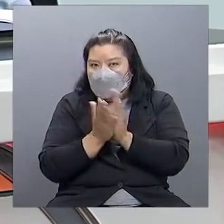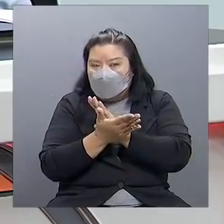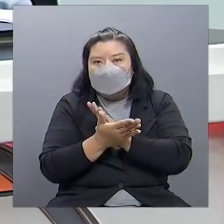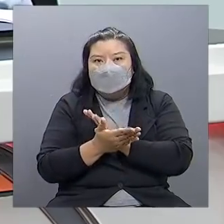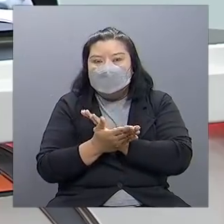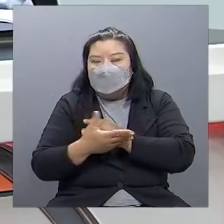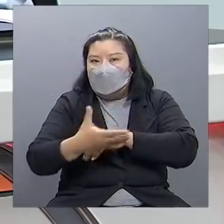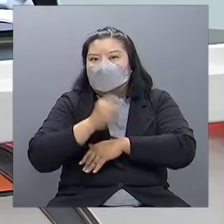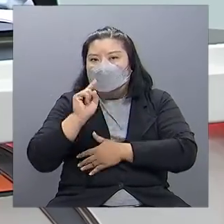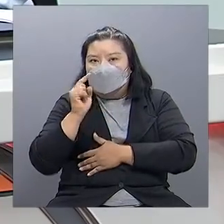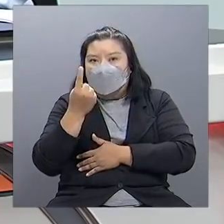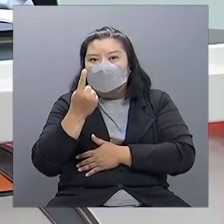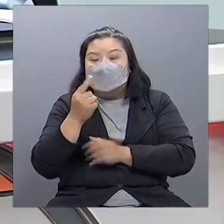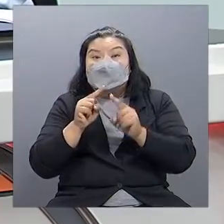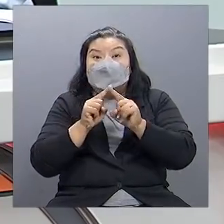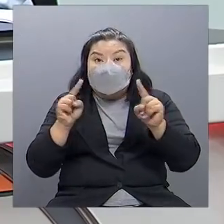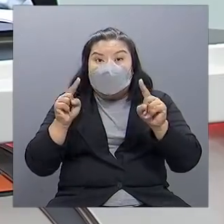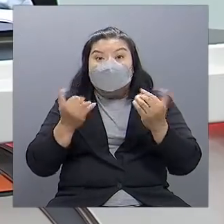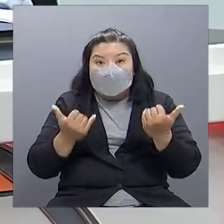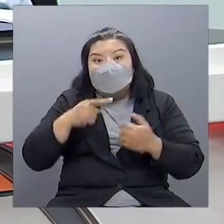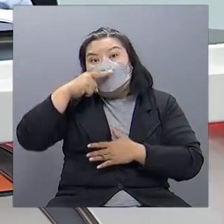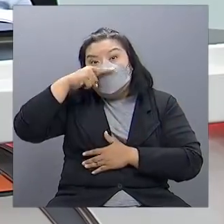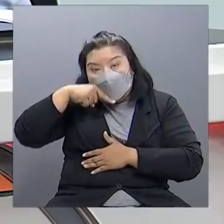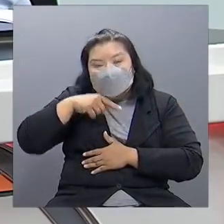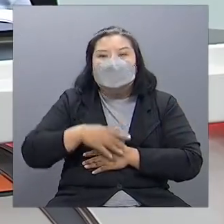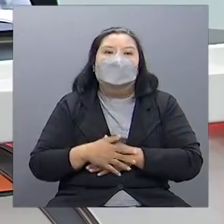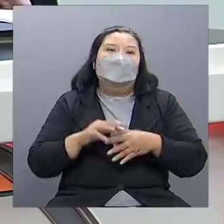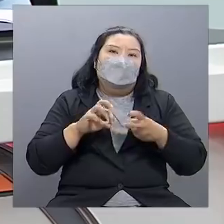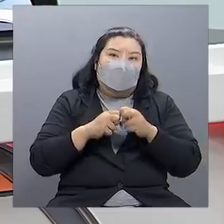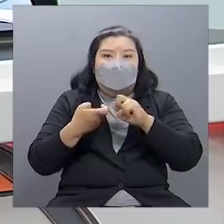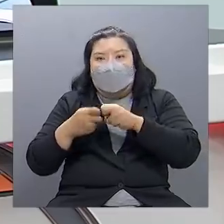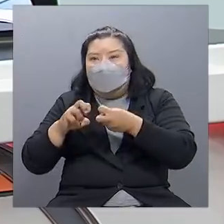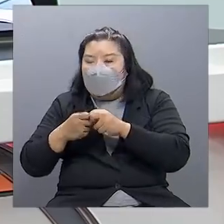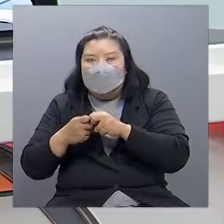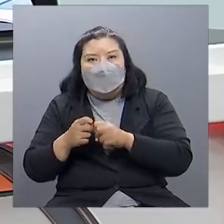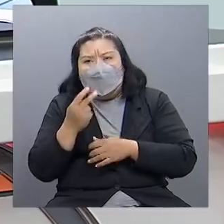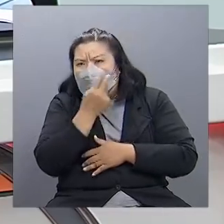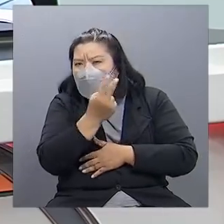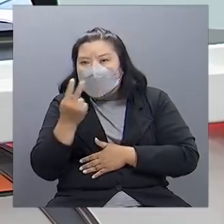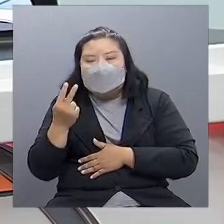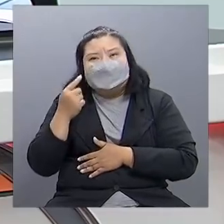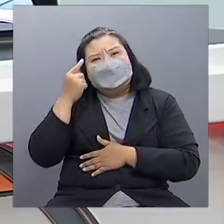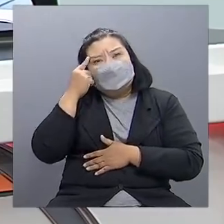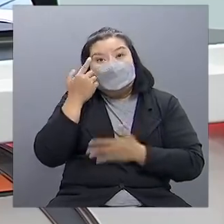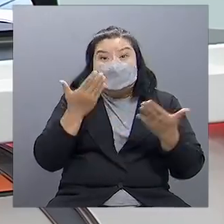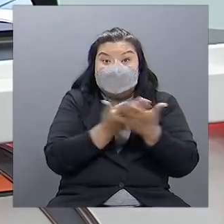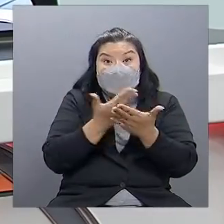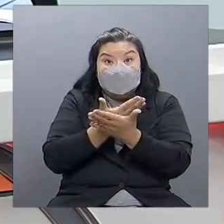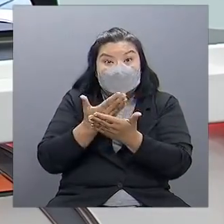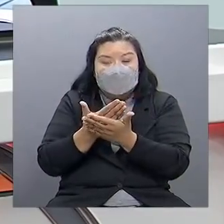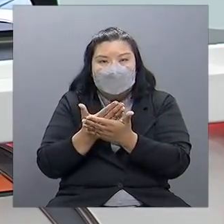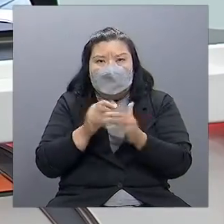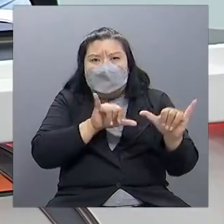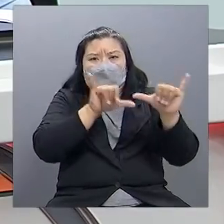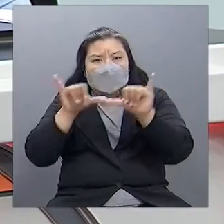เรามาดูสถานการณ์เห็นบ้านการเมืองที่เป็นปัญหารุมเร้ารอบด้านอยู่ณขณะนี้การจะเปลี่ยนขั้วอำนาจทางการเมืองไม่น่าจะเป็นเรื่องง่าย